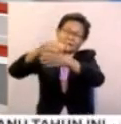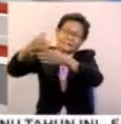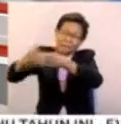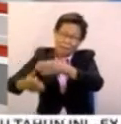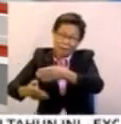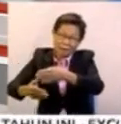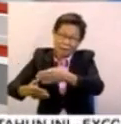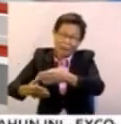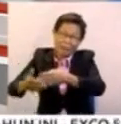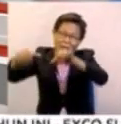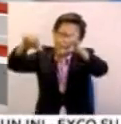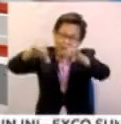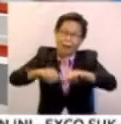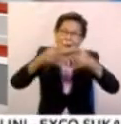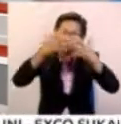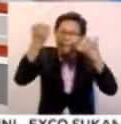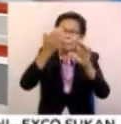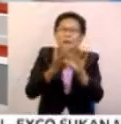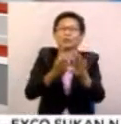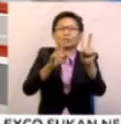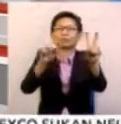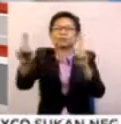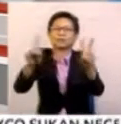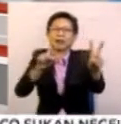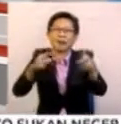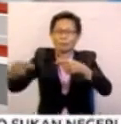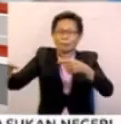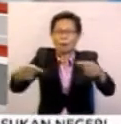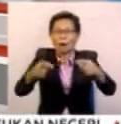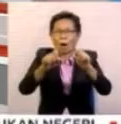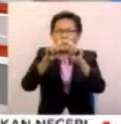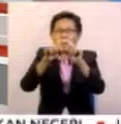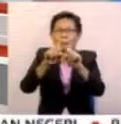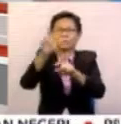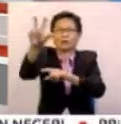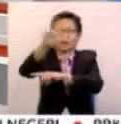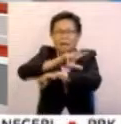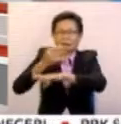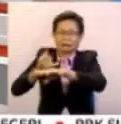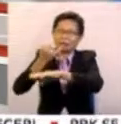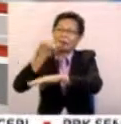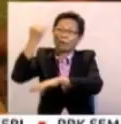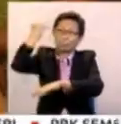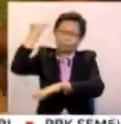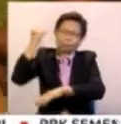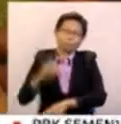apabila mereka menewaskan Maybank 2-1 pada perlawanan ke-11 3 hari lalu.